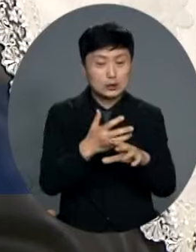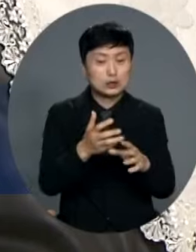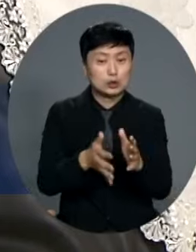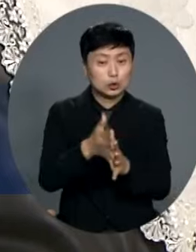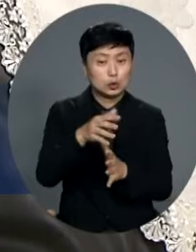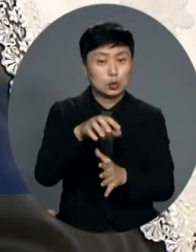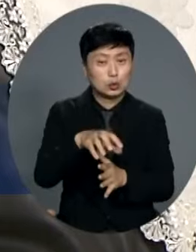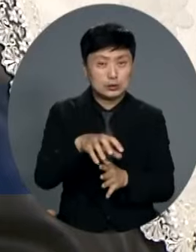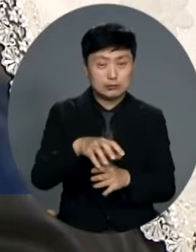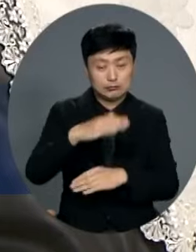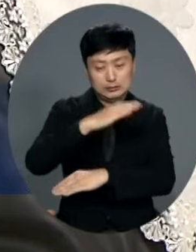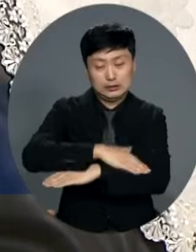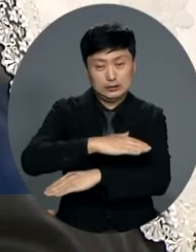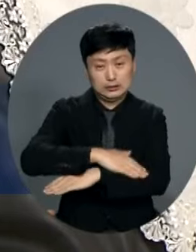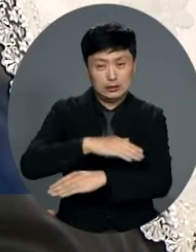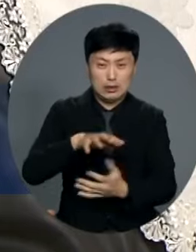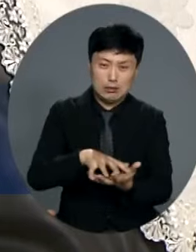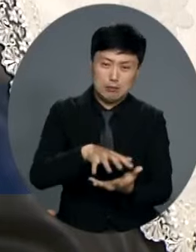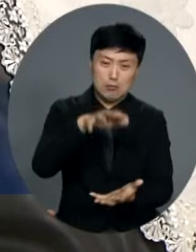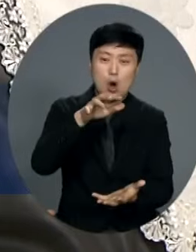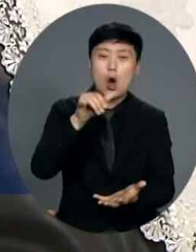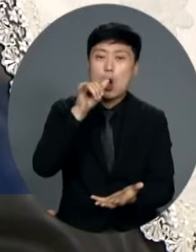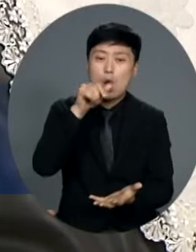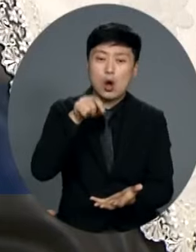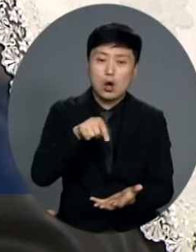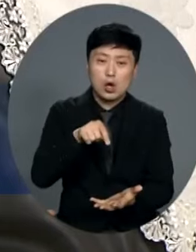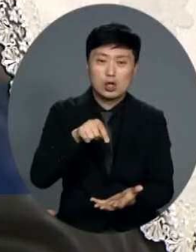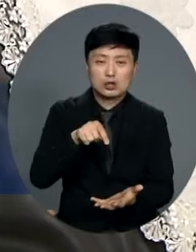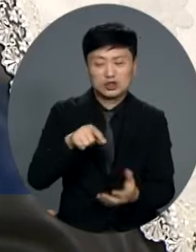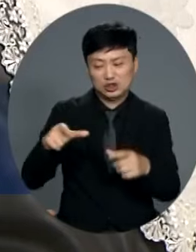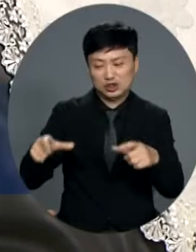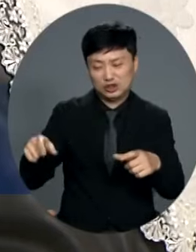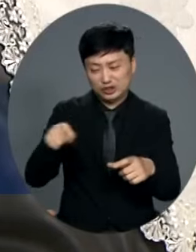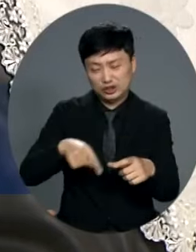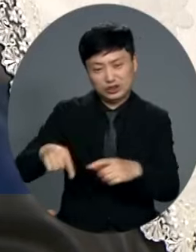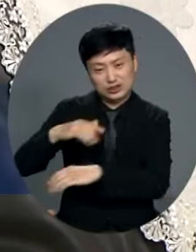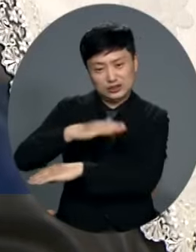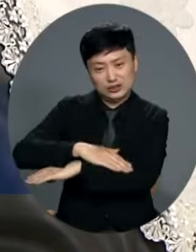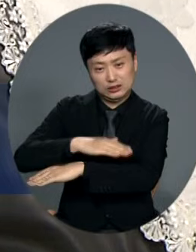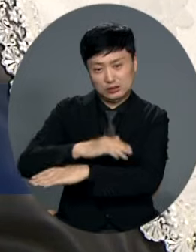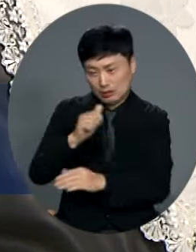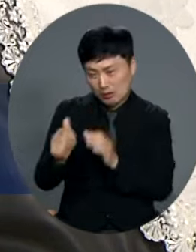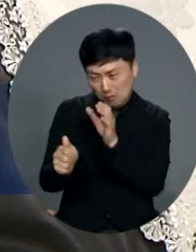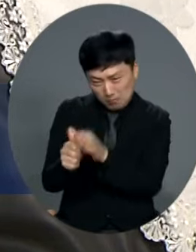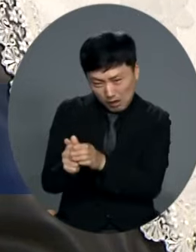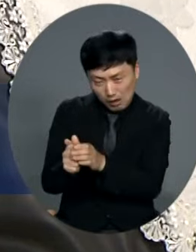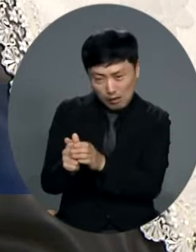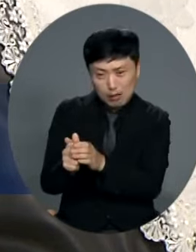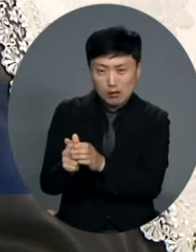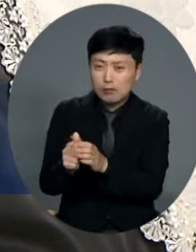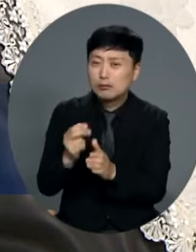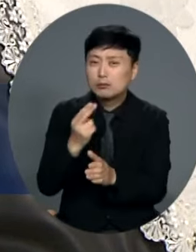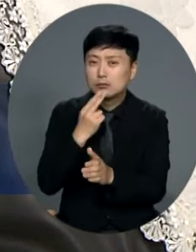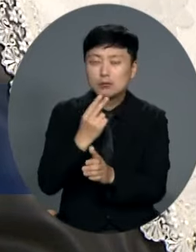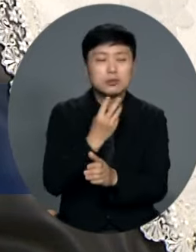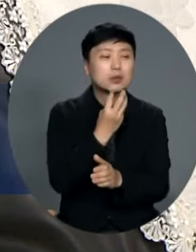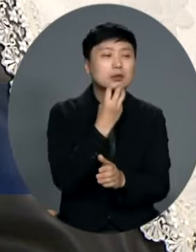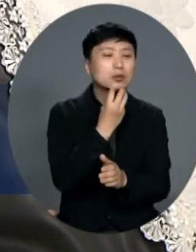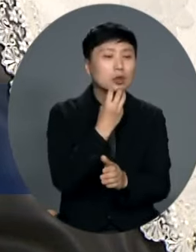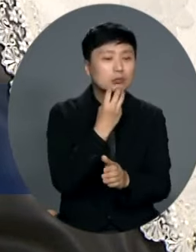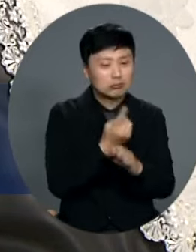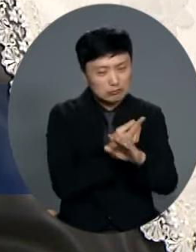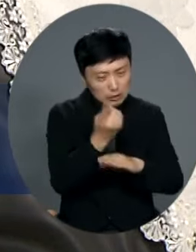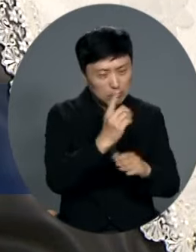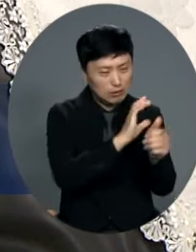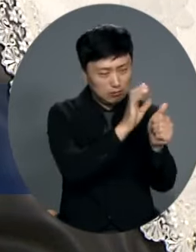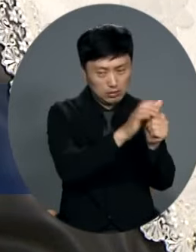물량들이 상당히 많은 걸로 알고 있는데 이게 이제 오히려 이제 지역에 이제 인쇄소 업체가 돌아가지 못하고 서울이라든지 이제